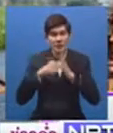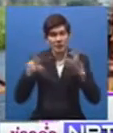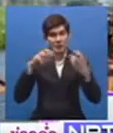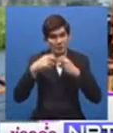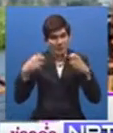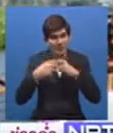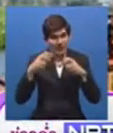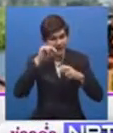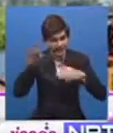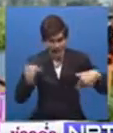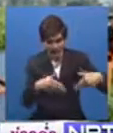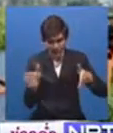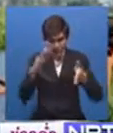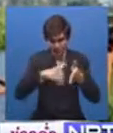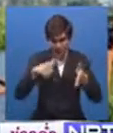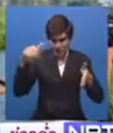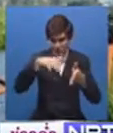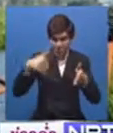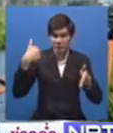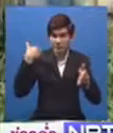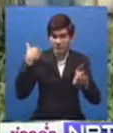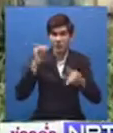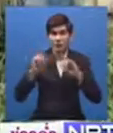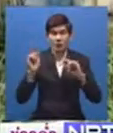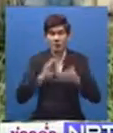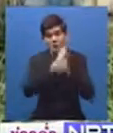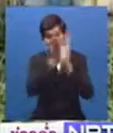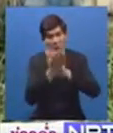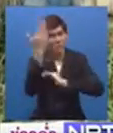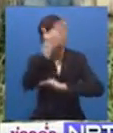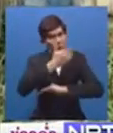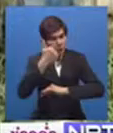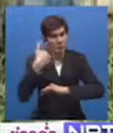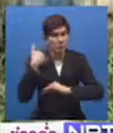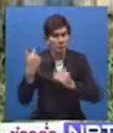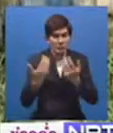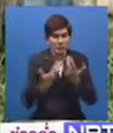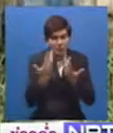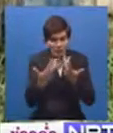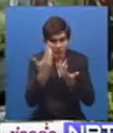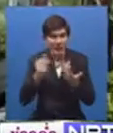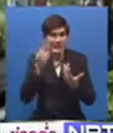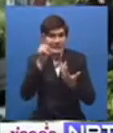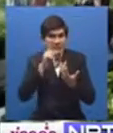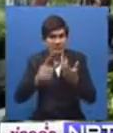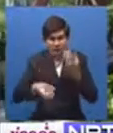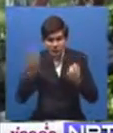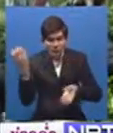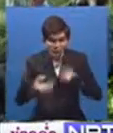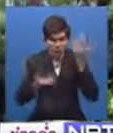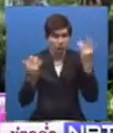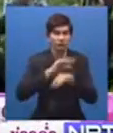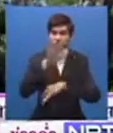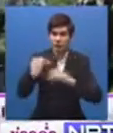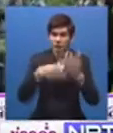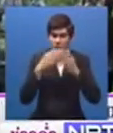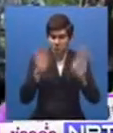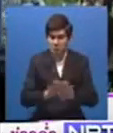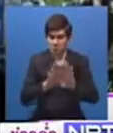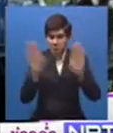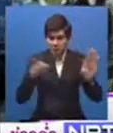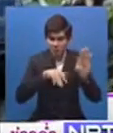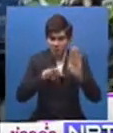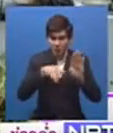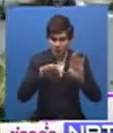ลอกปรับสภาพลำน้ำปรับสภาพภูมิทัศน์กำจัดผักตบชวาและพพชที่กีดขวางทางน้ำให้ใช้